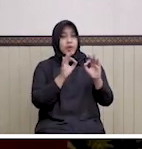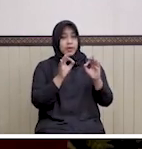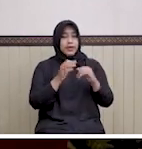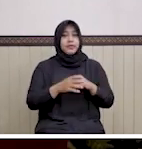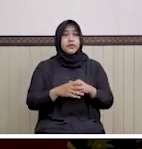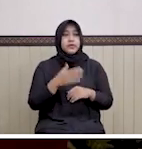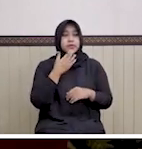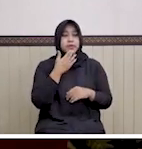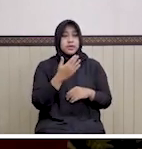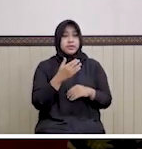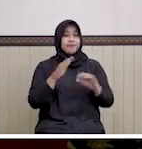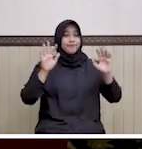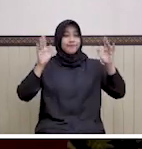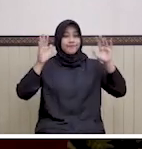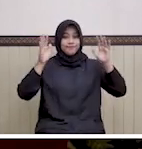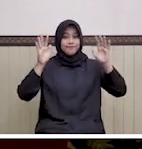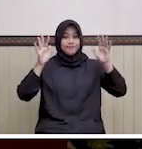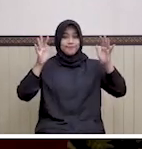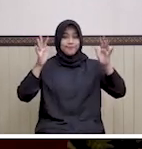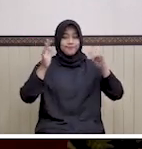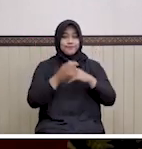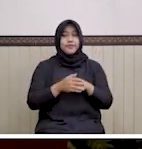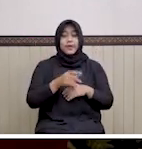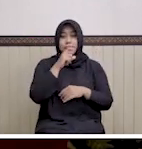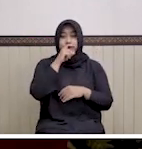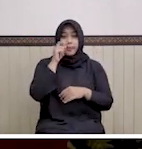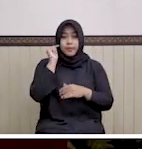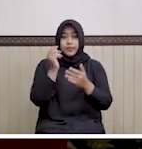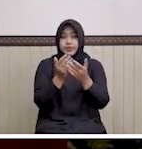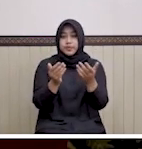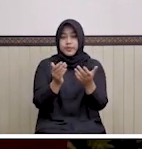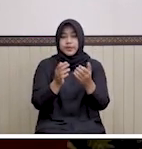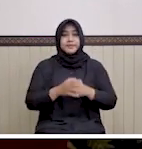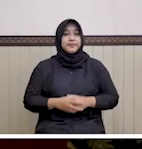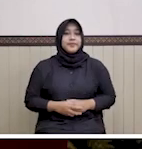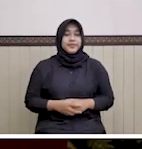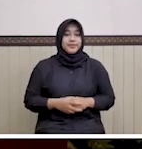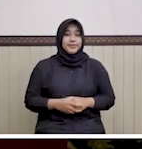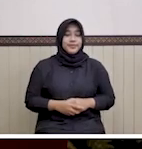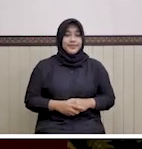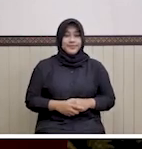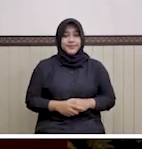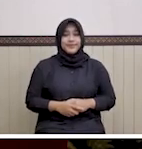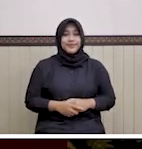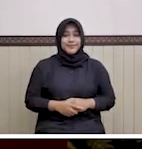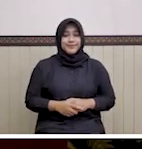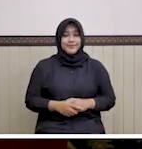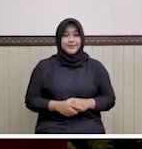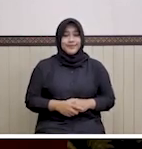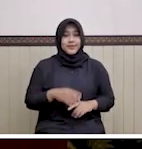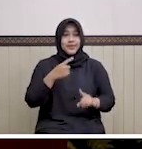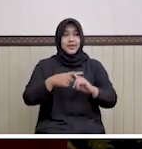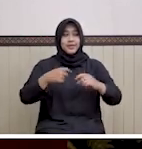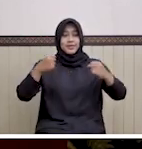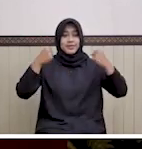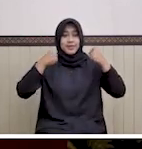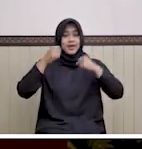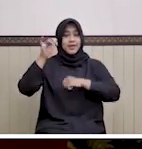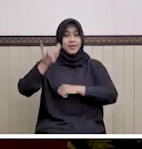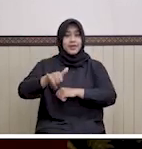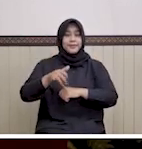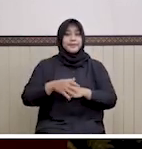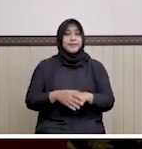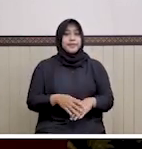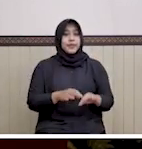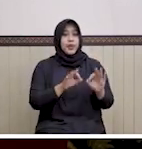bye terima kasih kita tepuk tangan dulu untuk kita semua bapak ibu ya log in Hai agar semangat ya